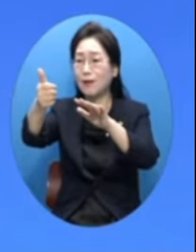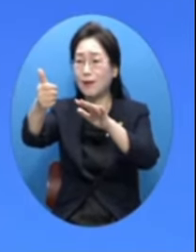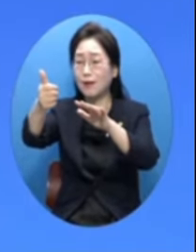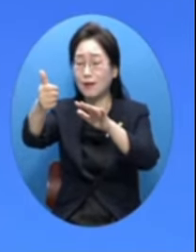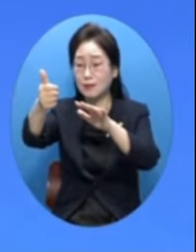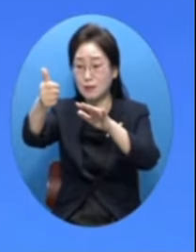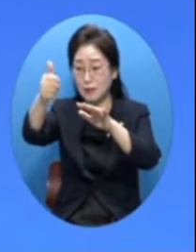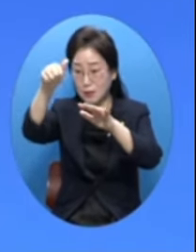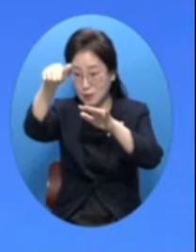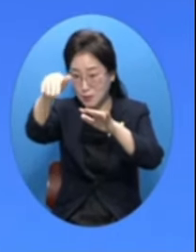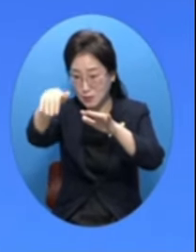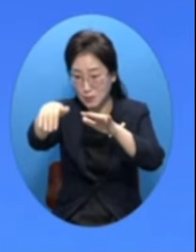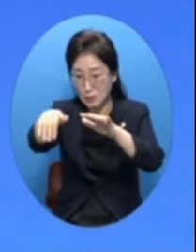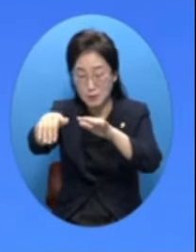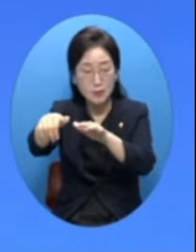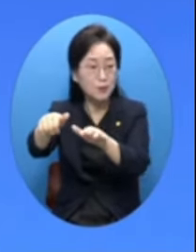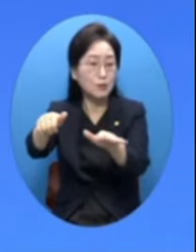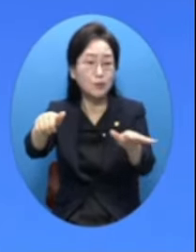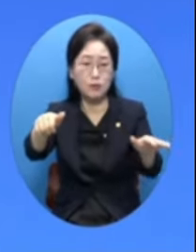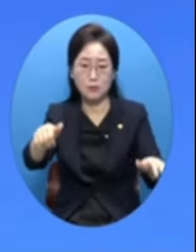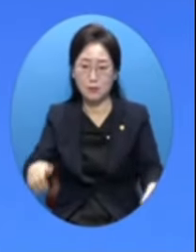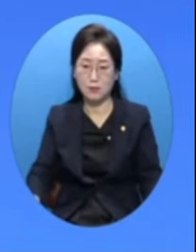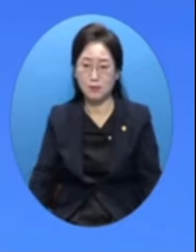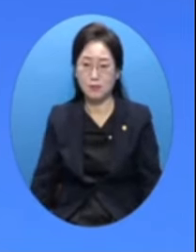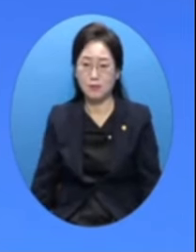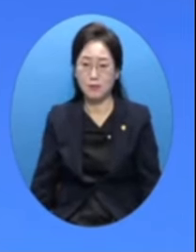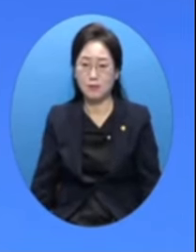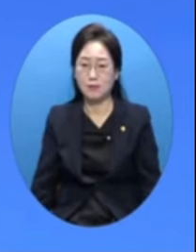슬슬 사람을 피합니다.